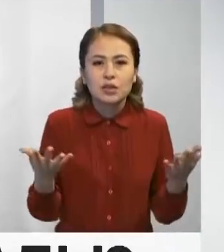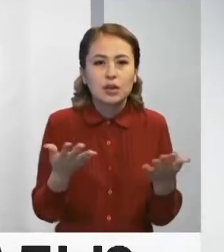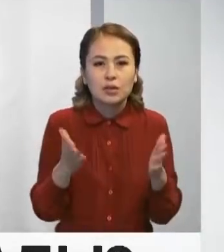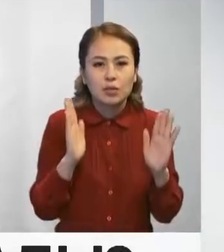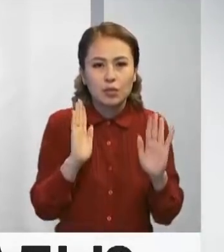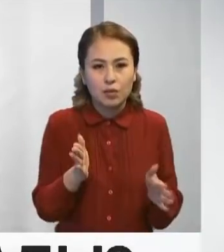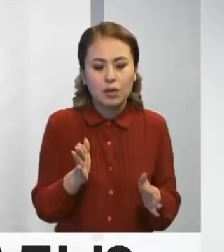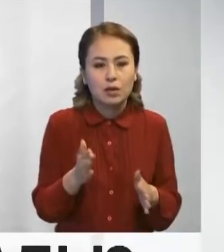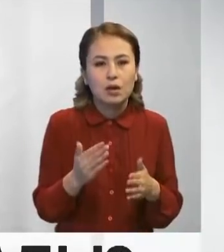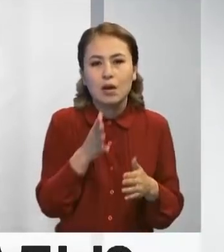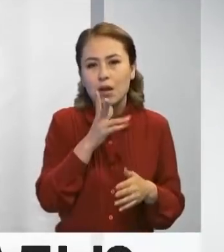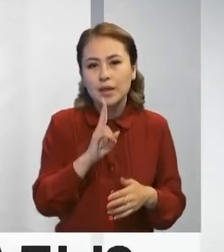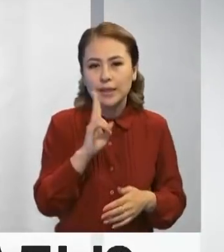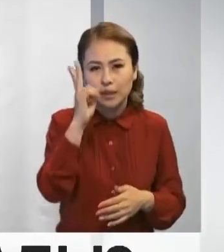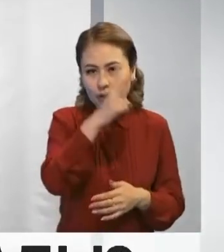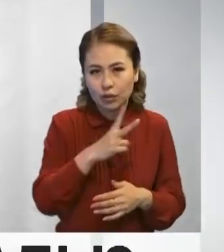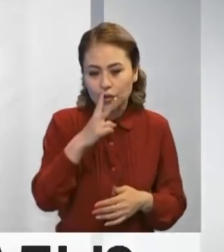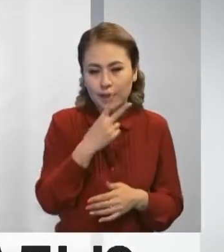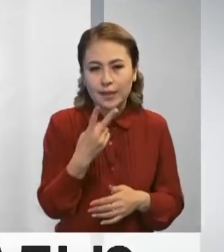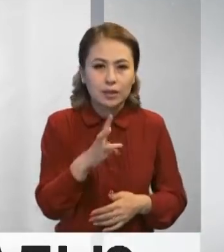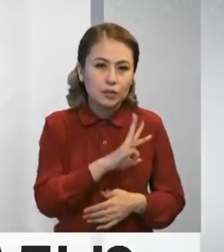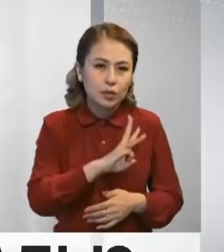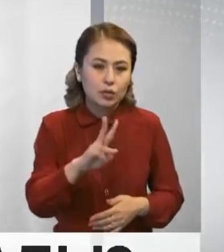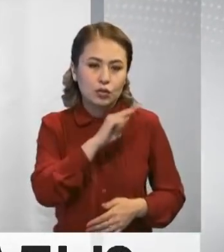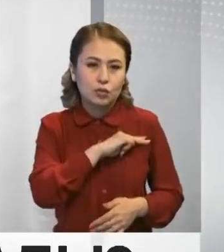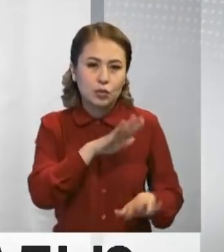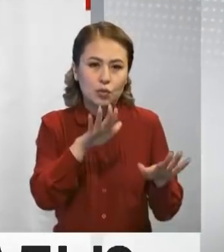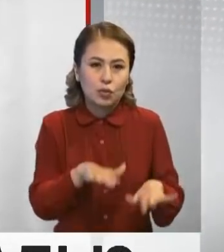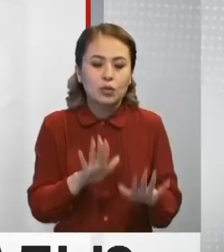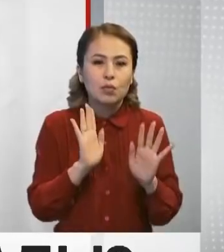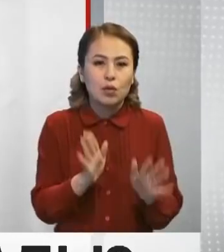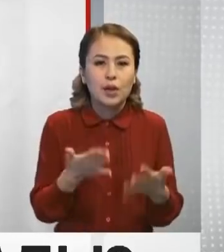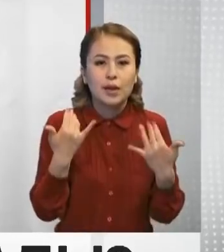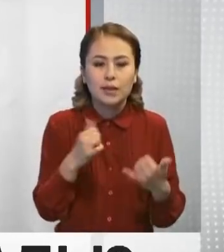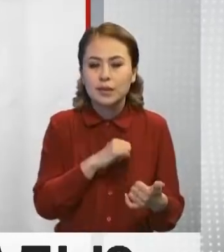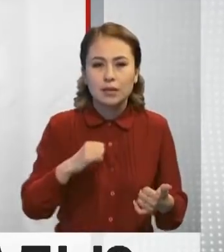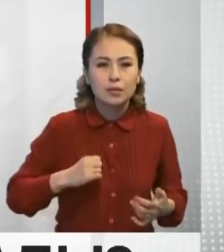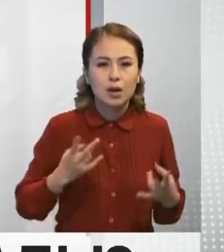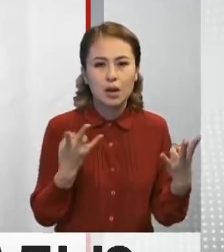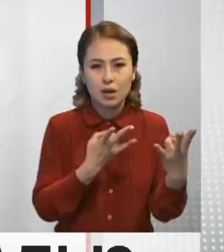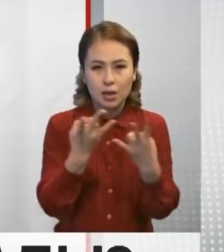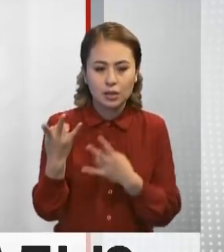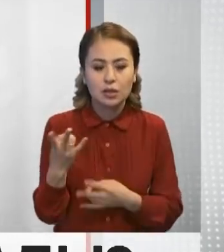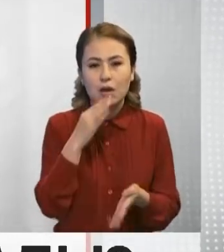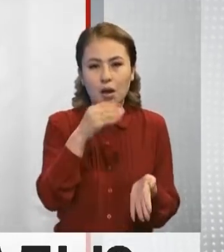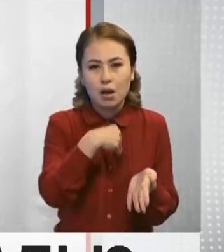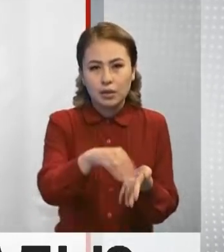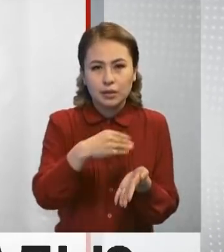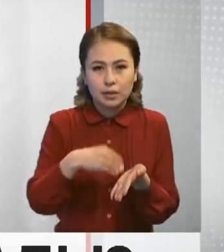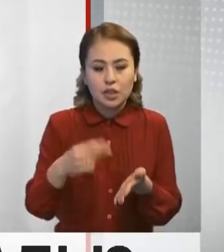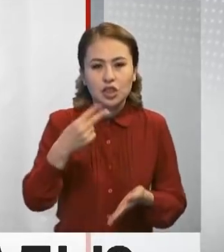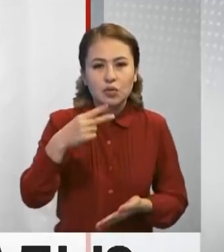болмақ? Алдағы 2 жылда 2 миллионнан астам жұмыс орны құрылады. Қазір біз ең қажетті деген азық-түлік